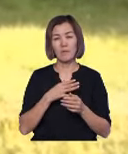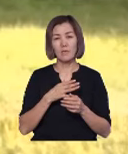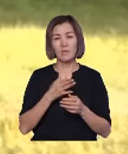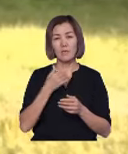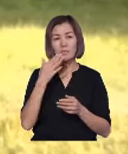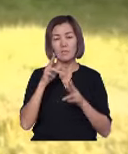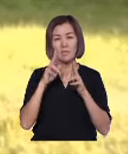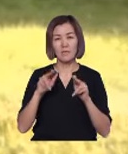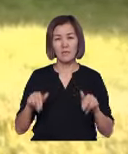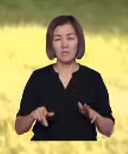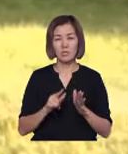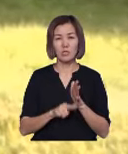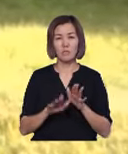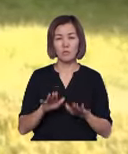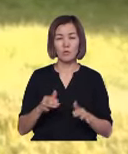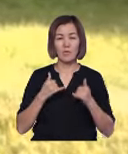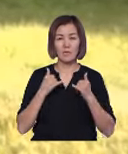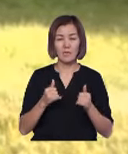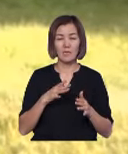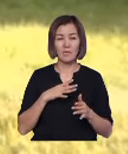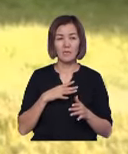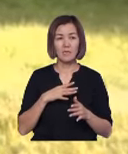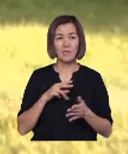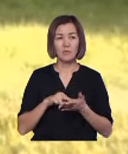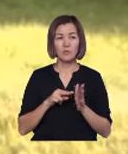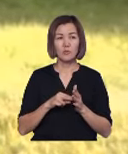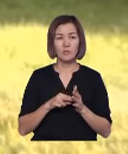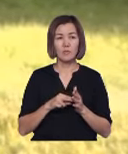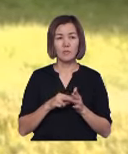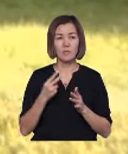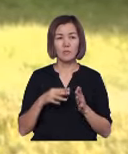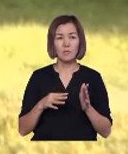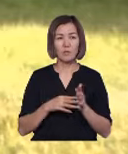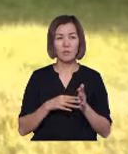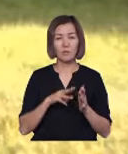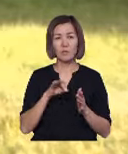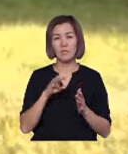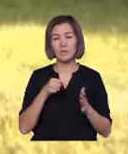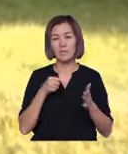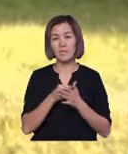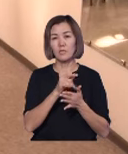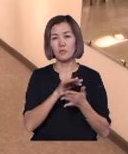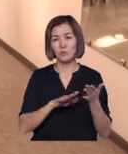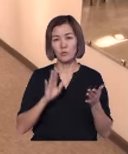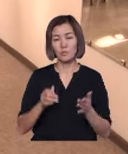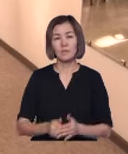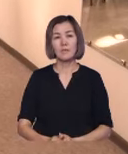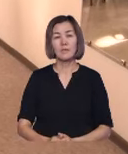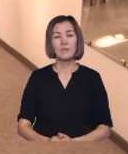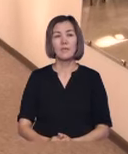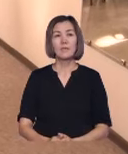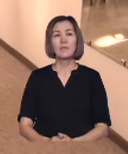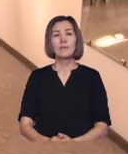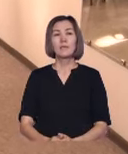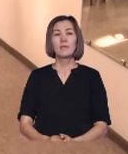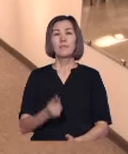лагері негізінен 70 орынға арналған. Біз жоспарлап отырмыз 29 тамызға дейін жұмыс жүргіземіз деп. Айта кетейік, Жетісуда